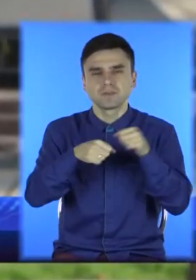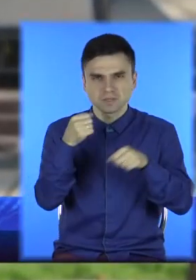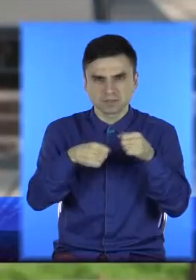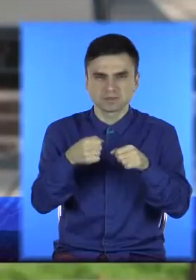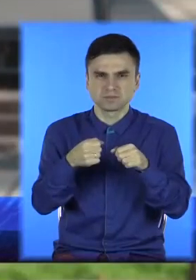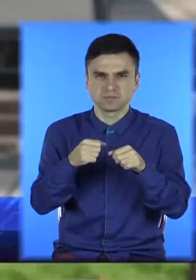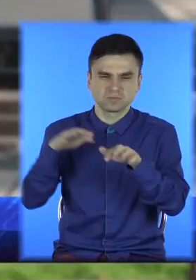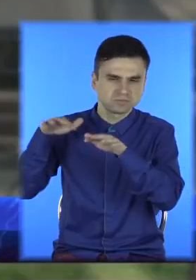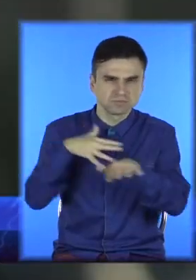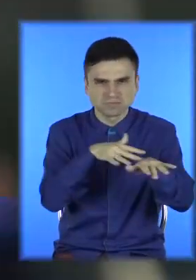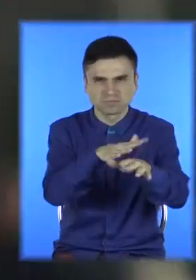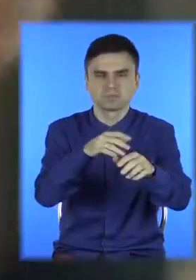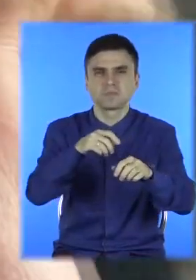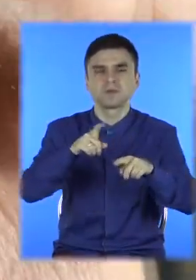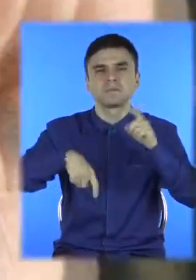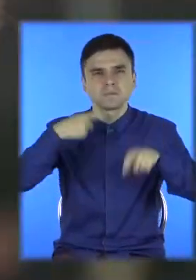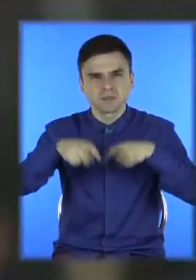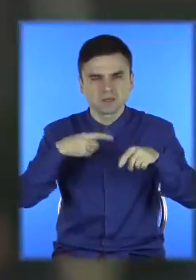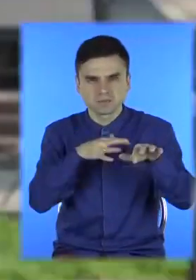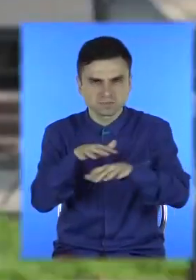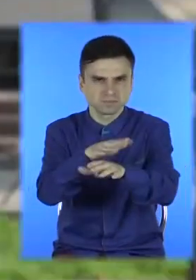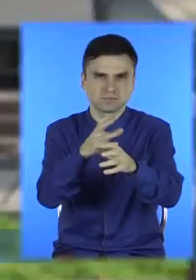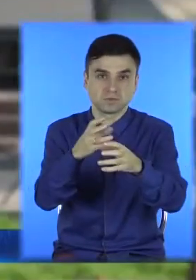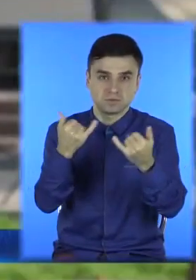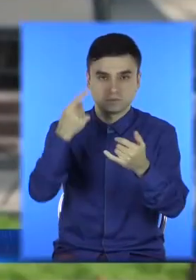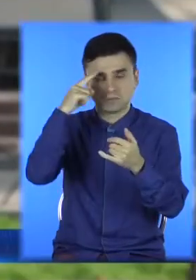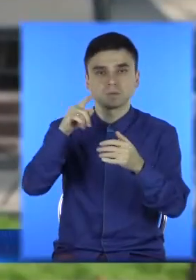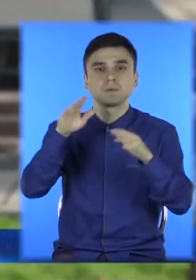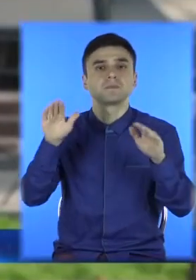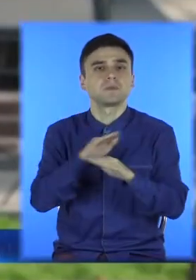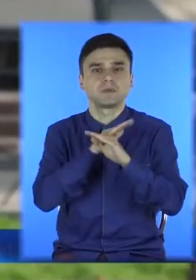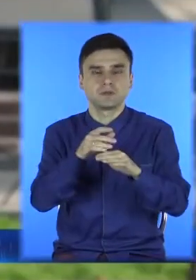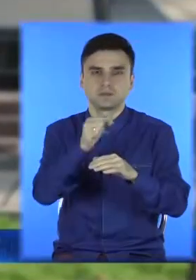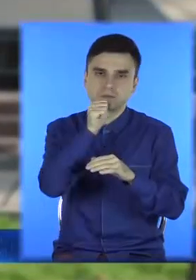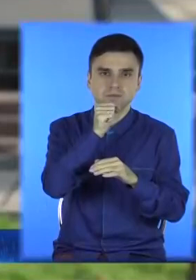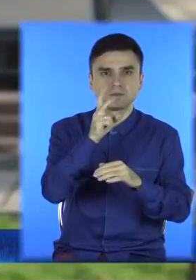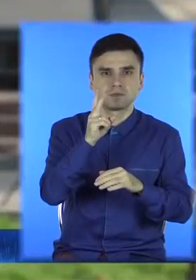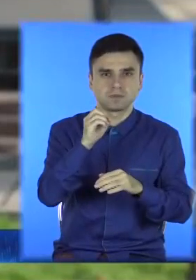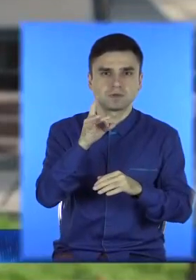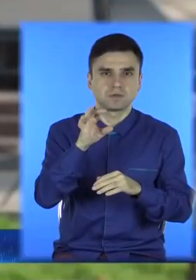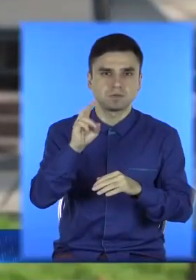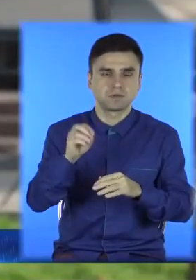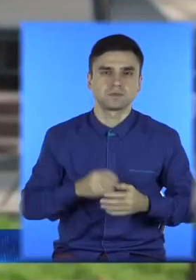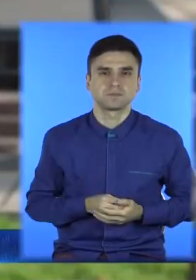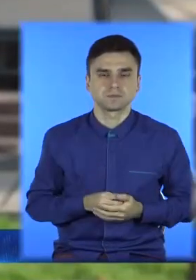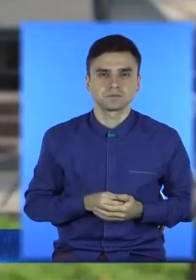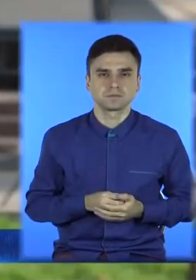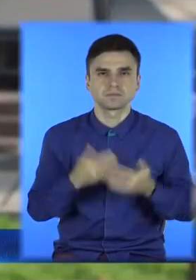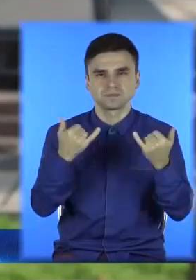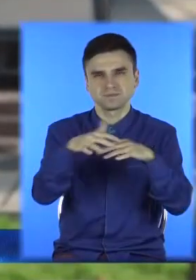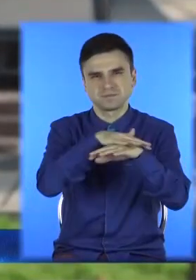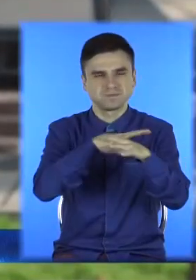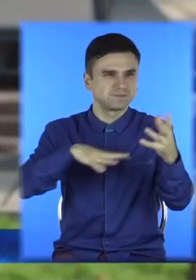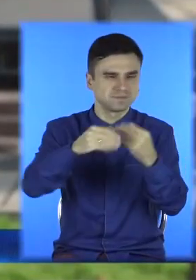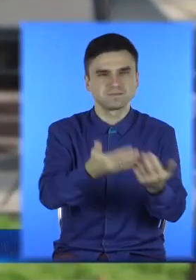Рога. Посвящено воно Дню железнодорожника. А также в связи с тем, что сегодня хорошая погода,